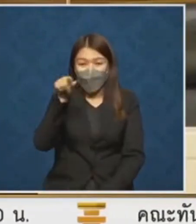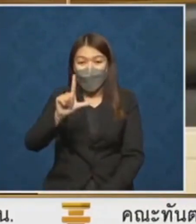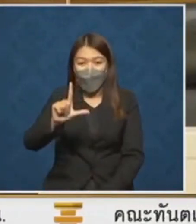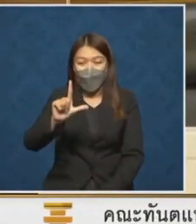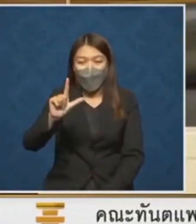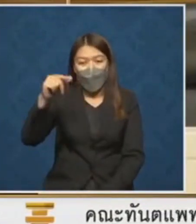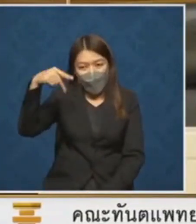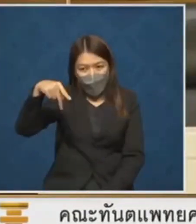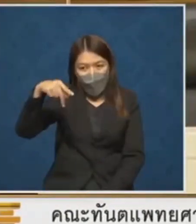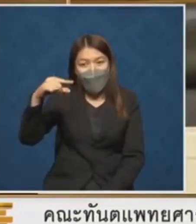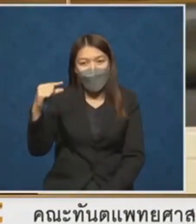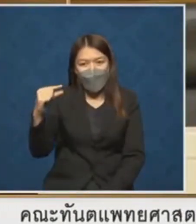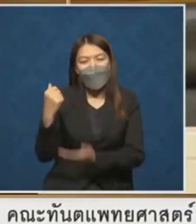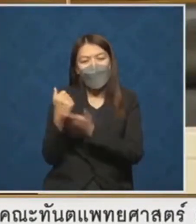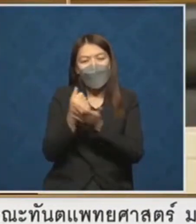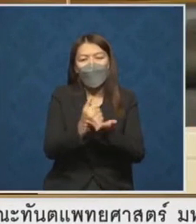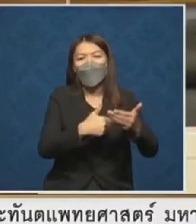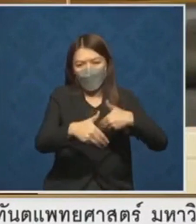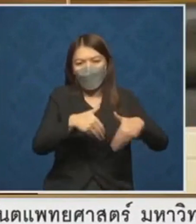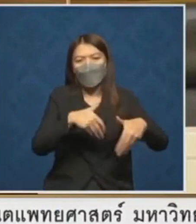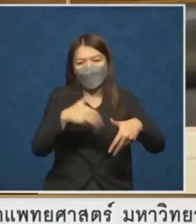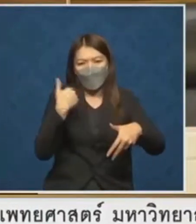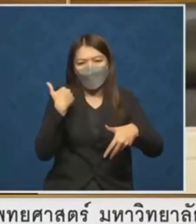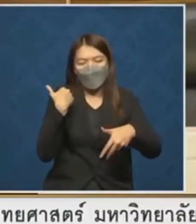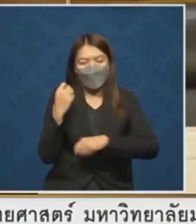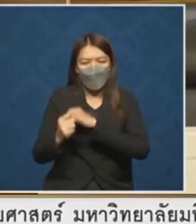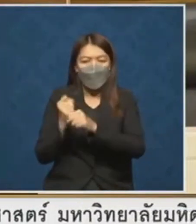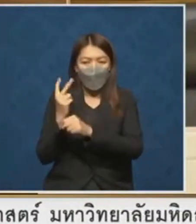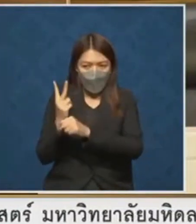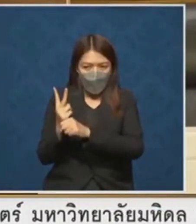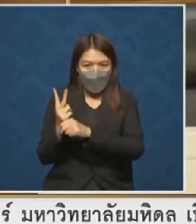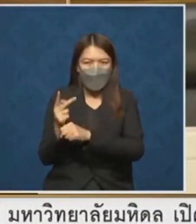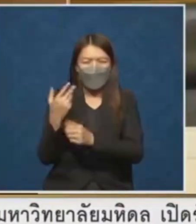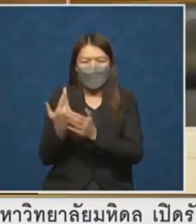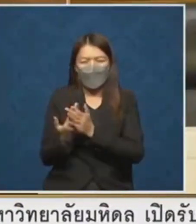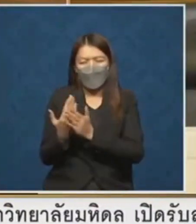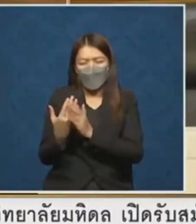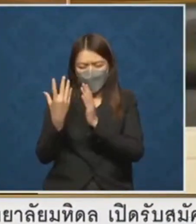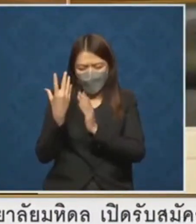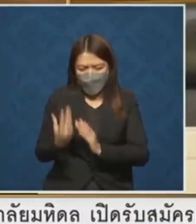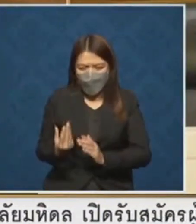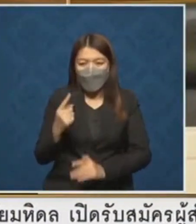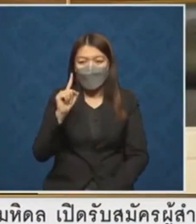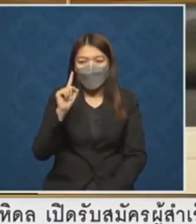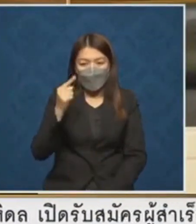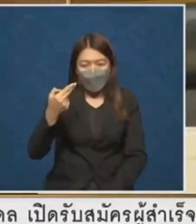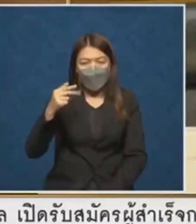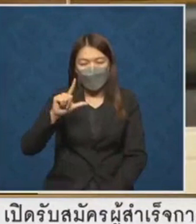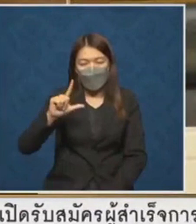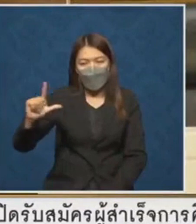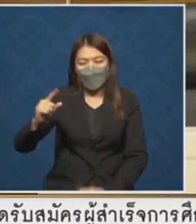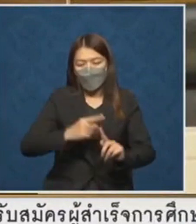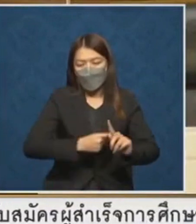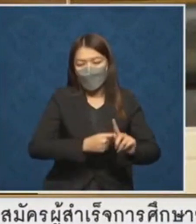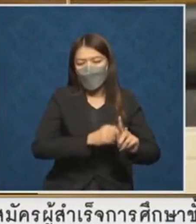แตรัฐบนกำลพจุรณามาตรกณใหมๆ เพื่ดูแลประชาชนนะครับกรณีที่มีคนบอกวา ดีเซลไย ลตละ 30 บาแงที่สุด